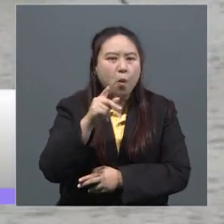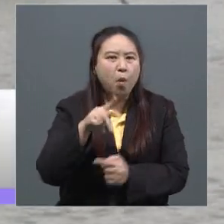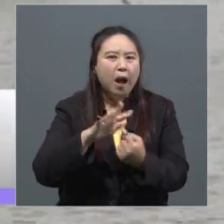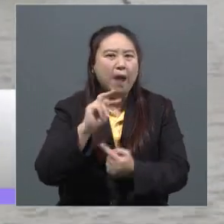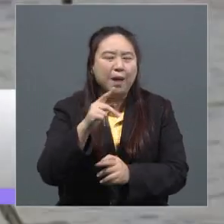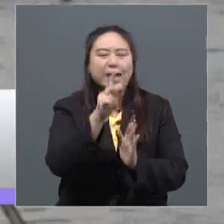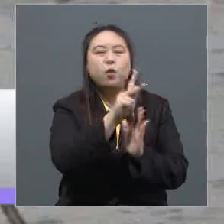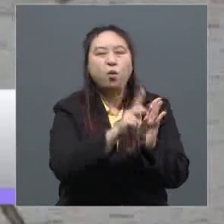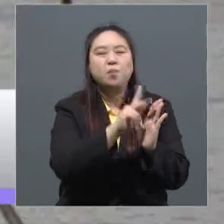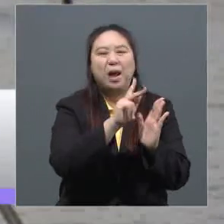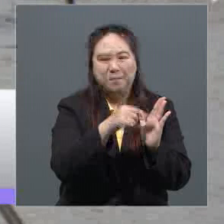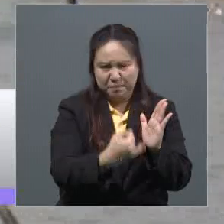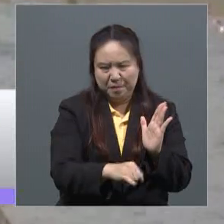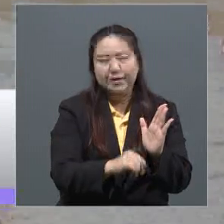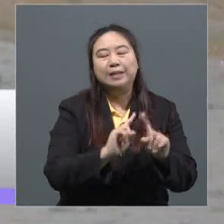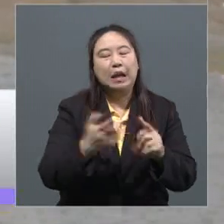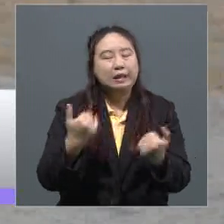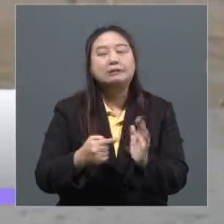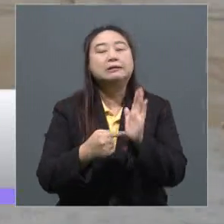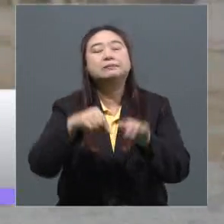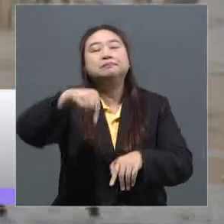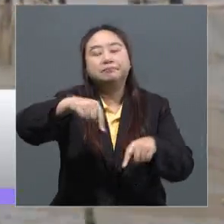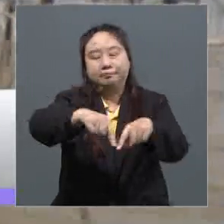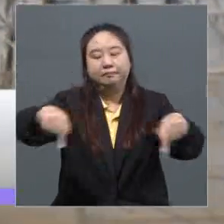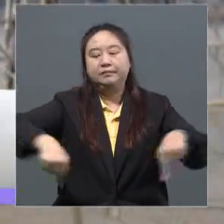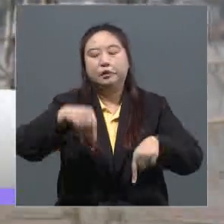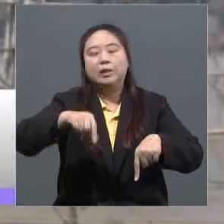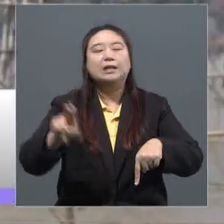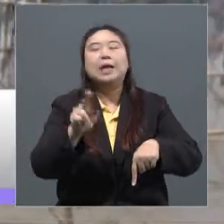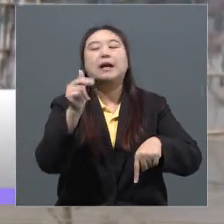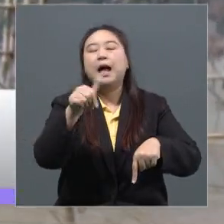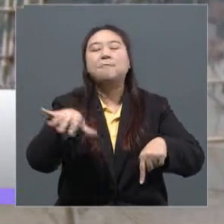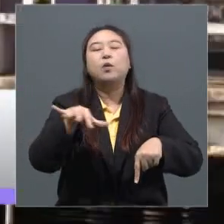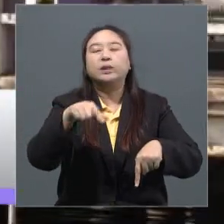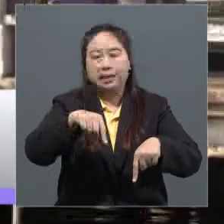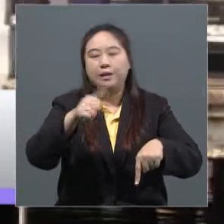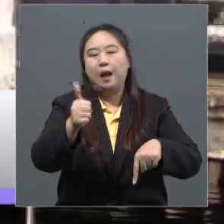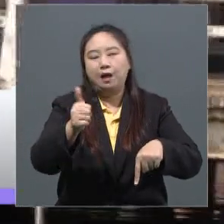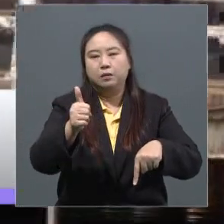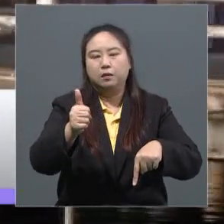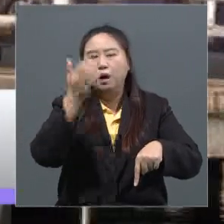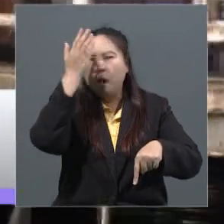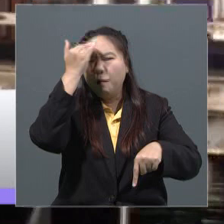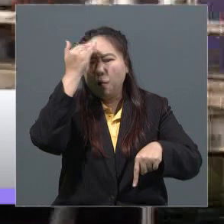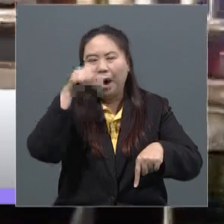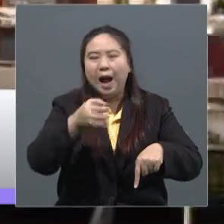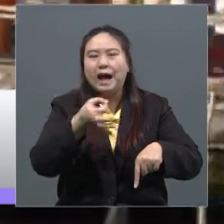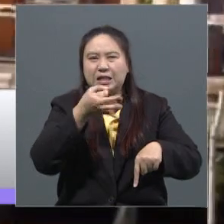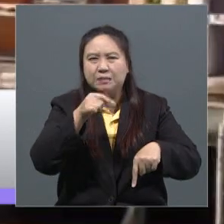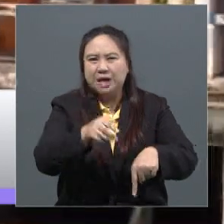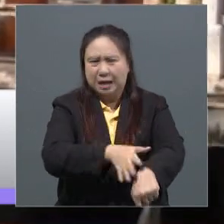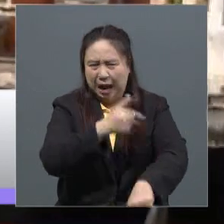ที่ประมงพิเศษเพื่อให้ชาวประมงใช้เครื่องมือพงพางทำการประมงได้ตามปกติเพราะว่าทำอาชีพนี้มา